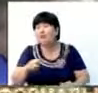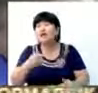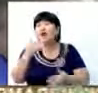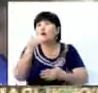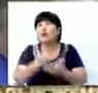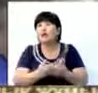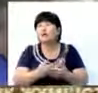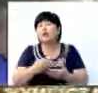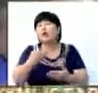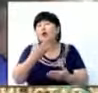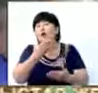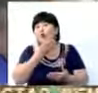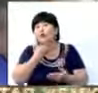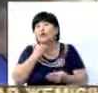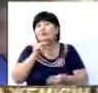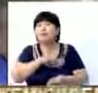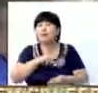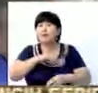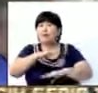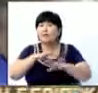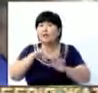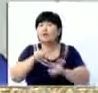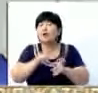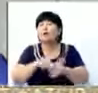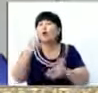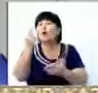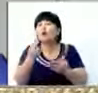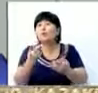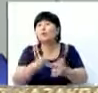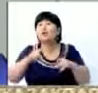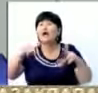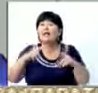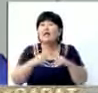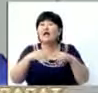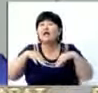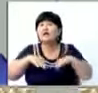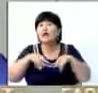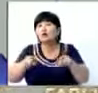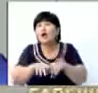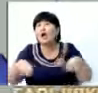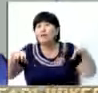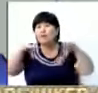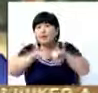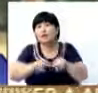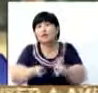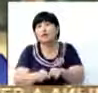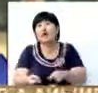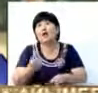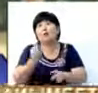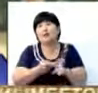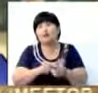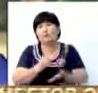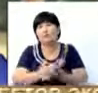бағдарламаға көркем еңбек пәні енгізілген. Бұл пән бейнелі өнері және технология пәндерін біріктіру нәтижесінде пайда болған. Бұл